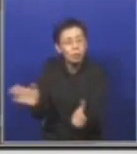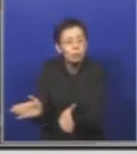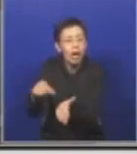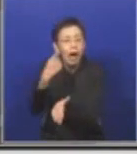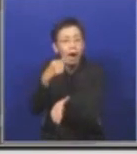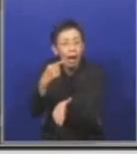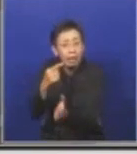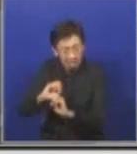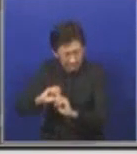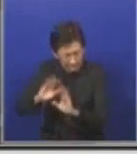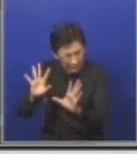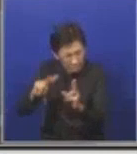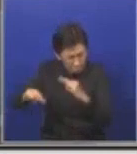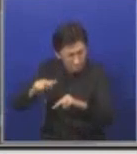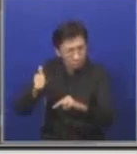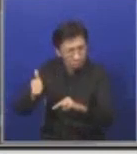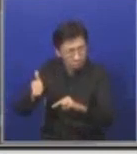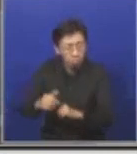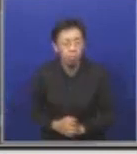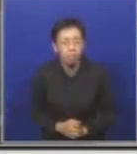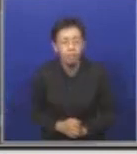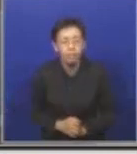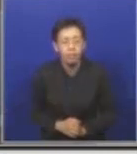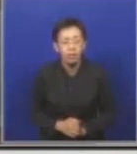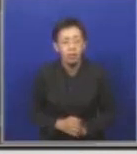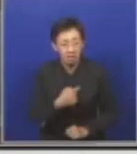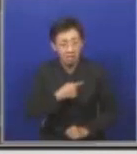และโปร่งใสหรือไม่ถ้าท่านมีความจริงใจแค่ไหนอ่ะ